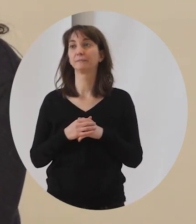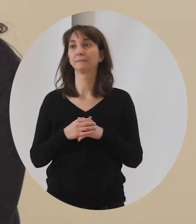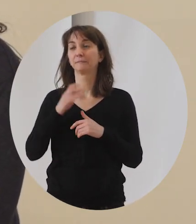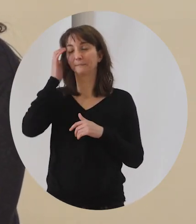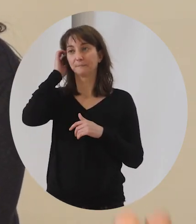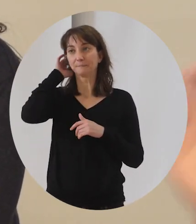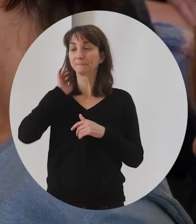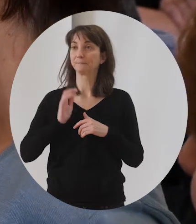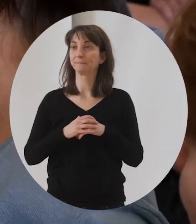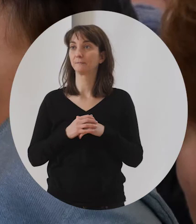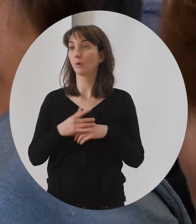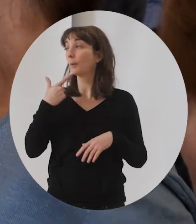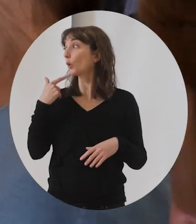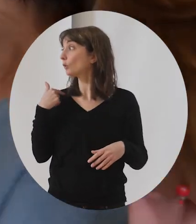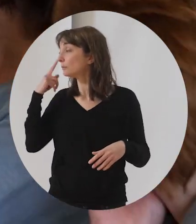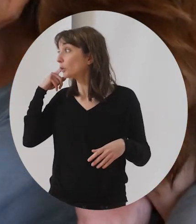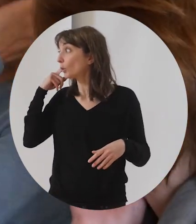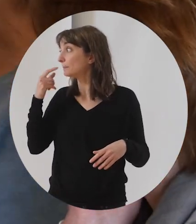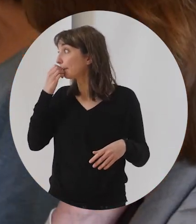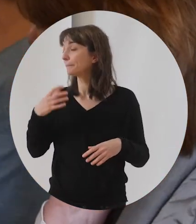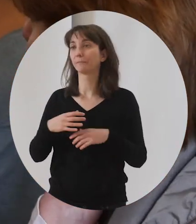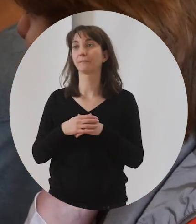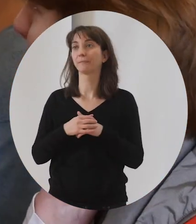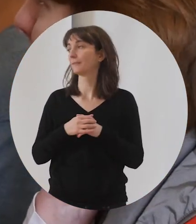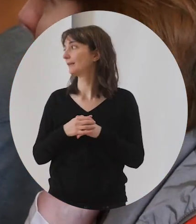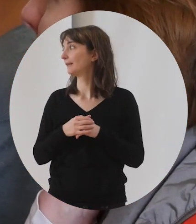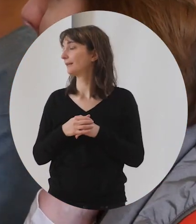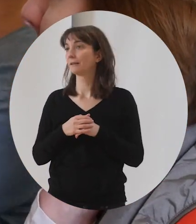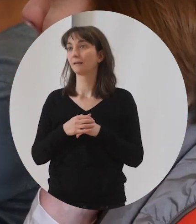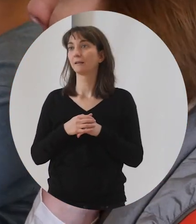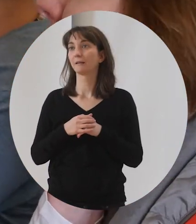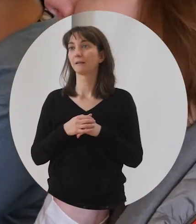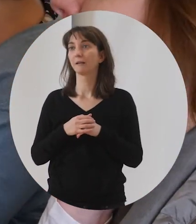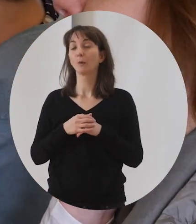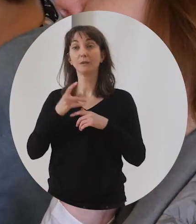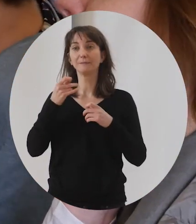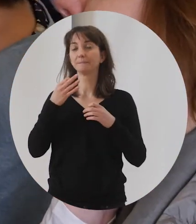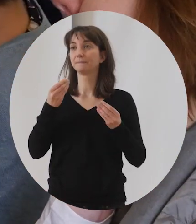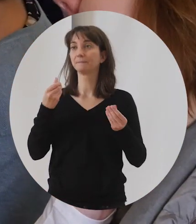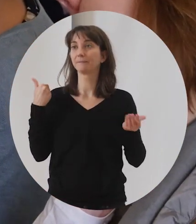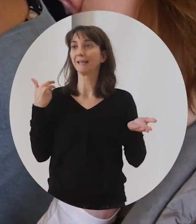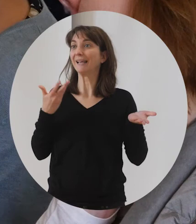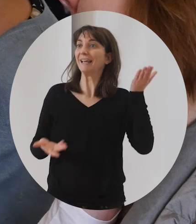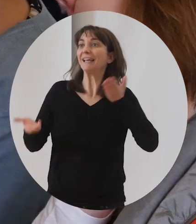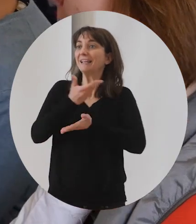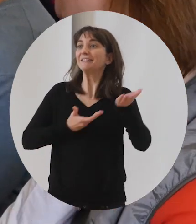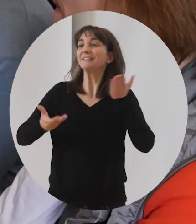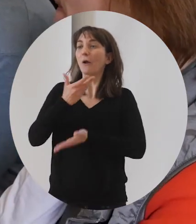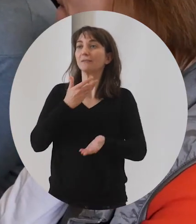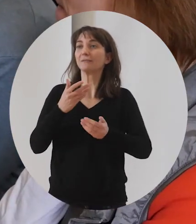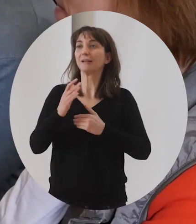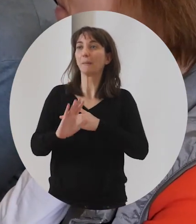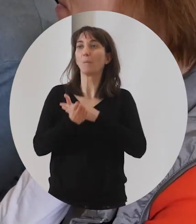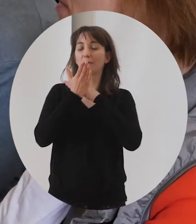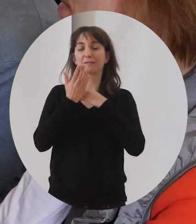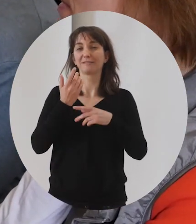Merci. On entend là? Oui, je crois qu'à travers ce petit échange, on est dans quelque chose une